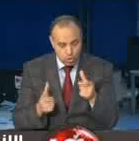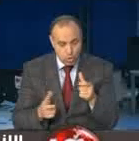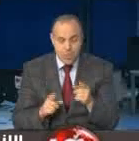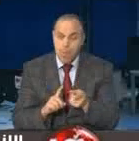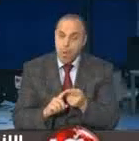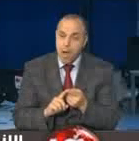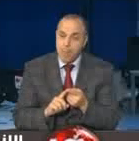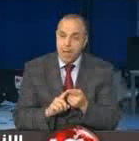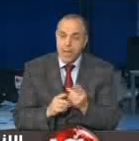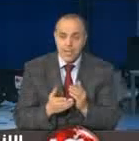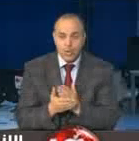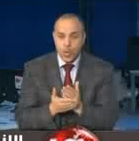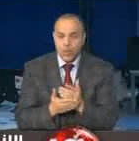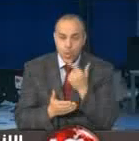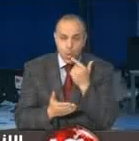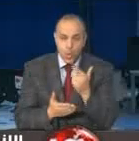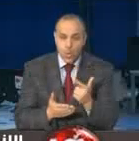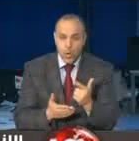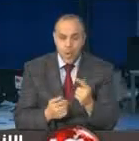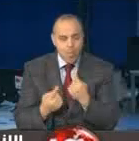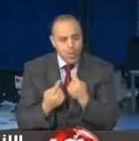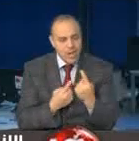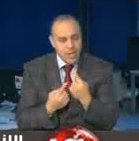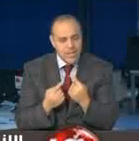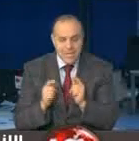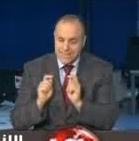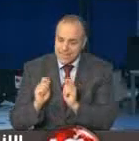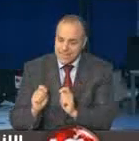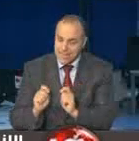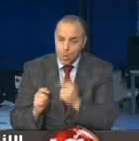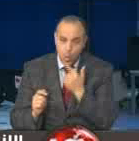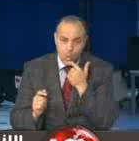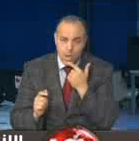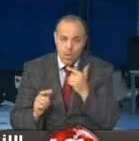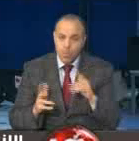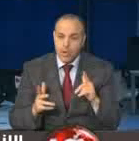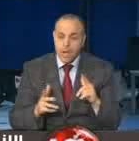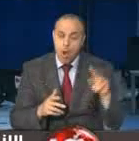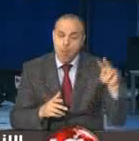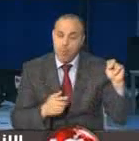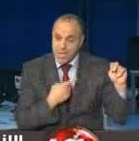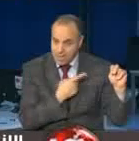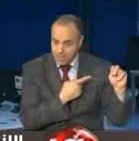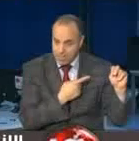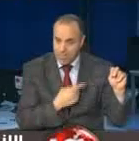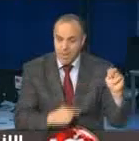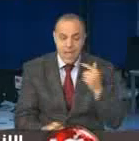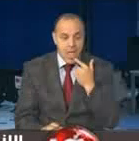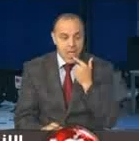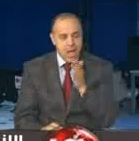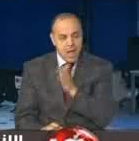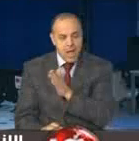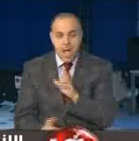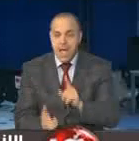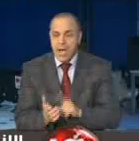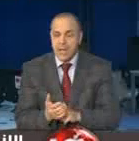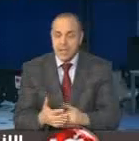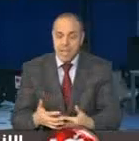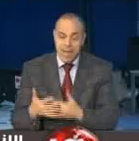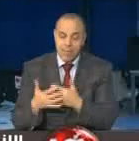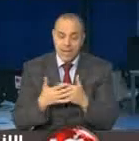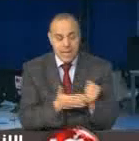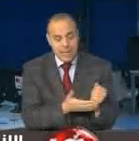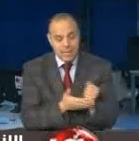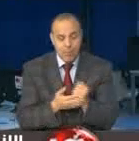هامة تمهد السبيل أمام مناقشات سياسية بوساطة أممية. من جانبها أكدت واشنطن